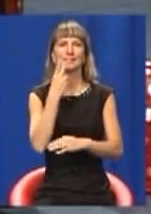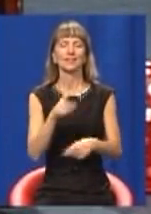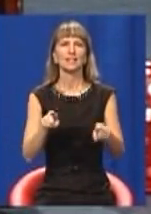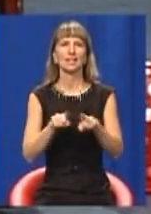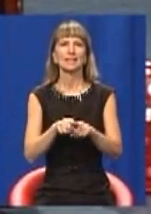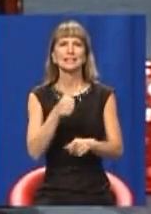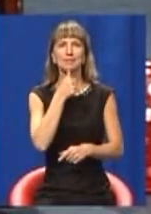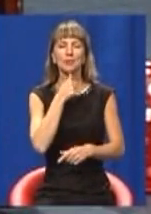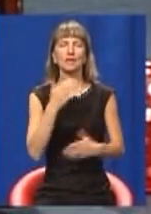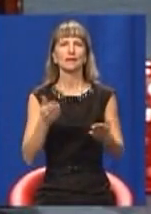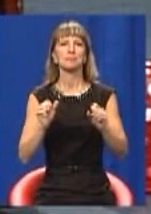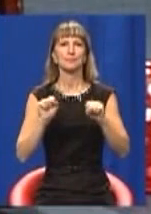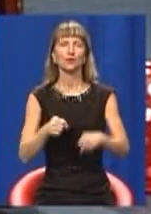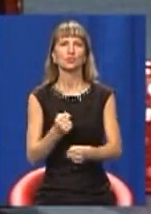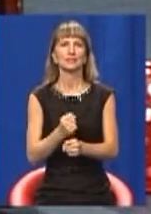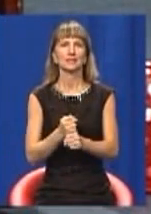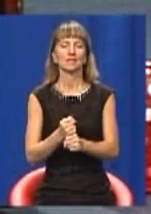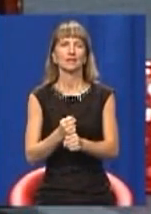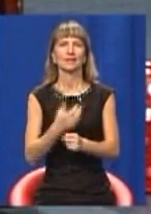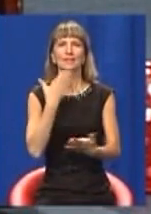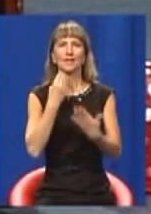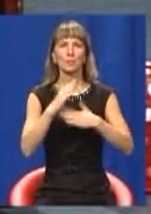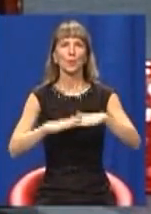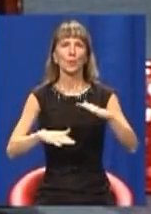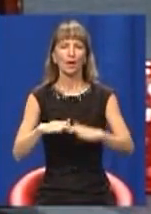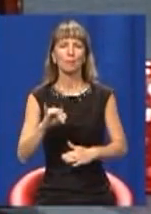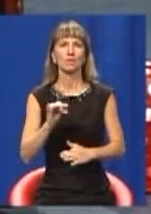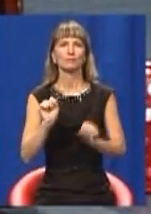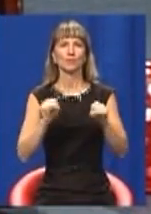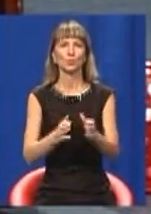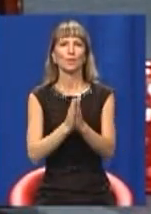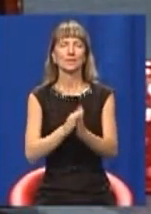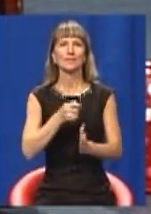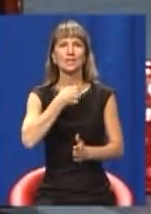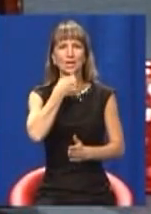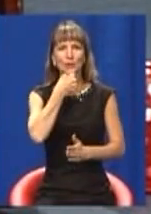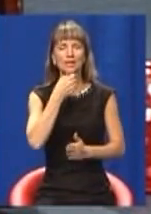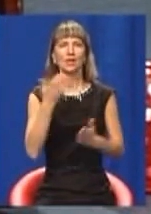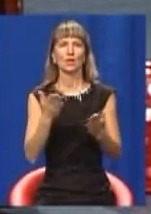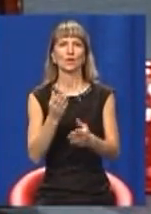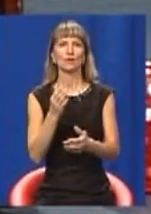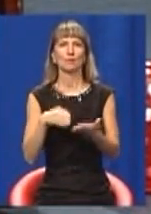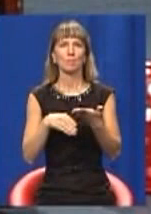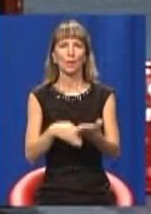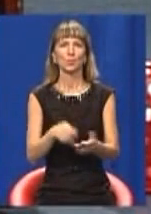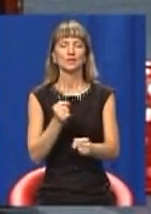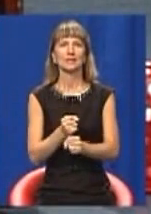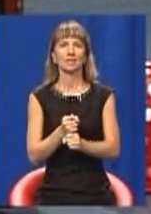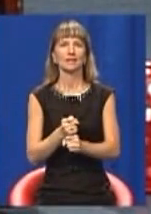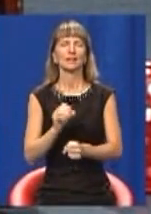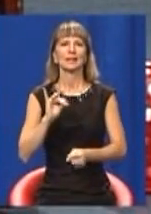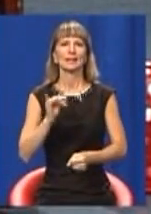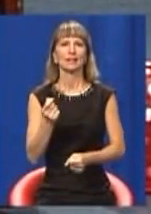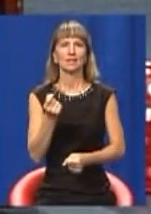знаєте, експерименти, які можна зробити навіть власноруч. І більше того, можна попросити дорослого якогось зробити вам цей експеримент. Ну